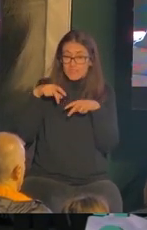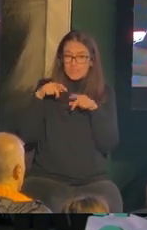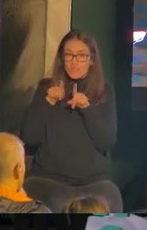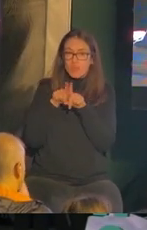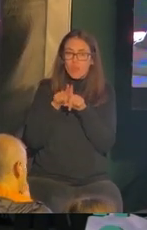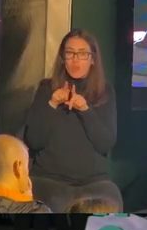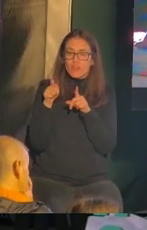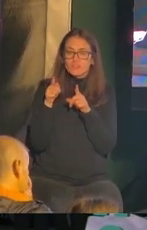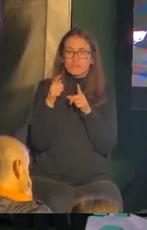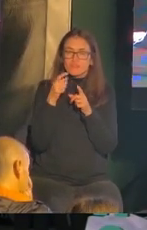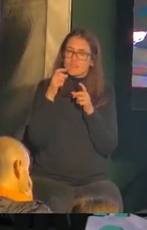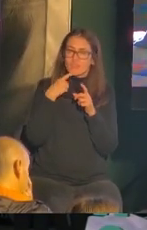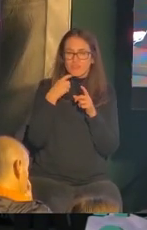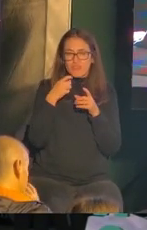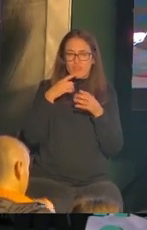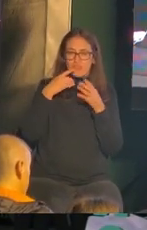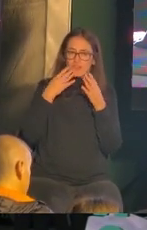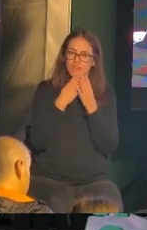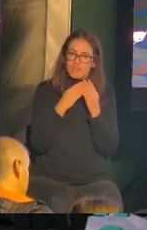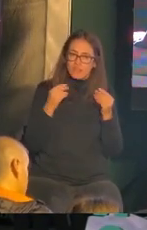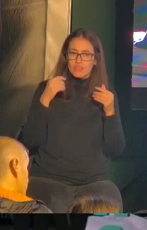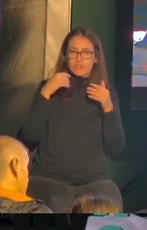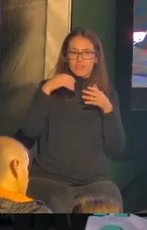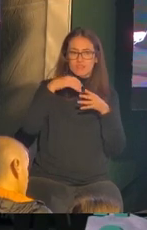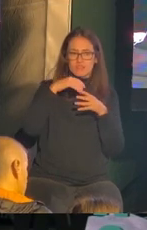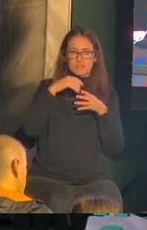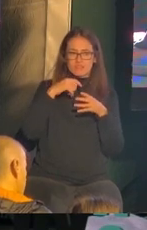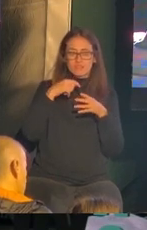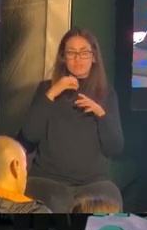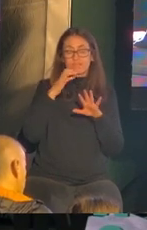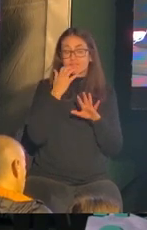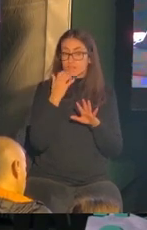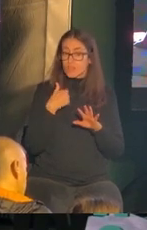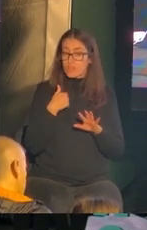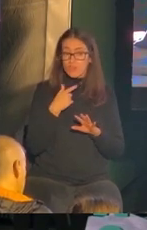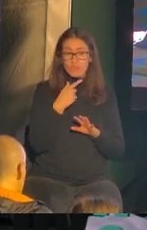com grumolls. Llavors, com que jo no vull utilitzar sucre,